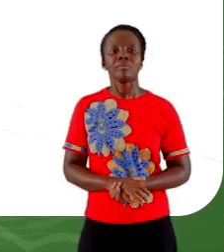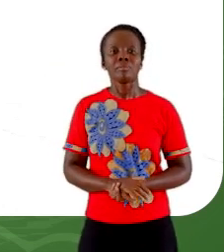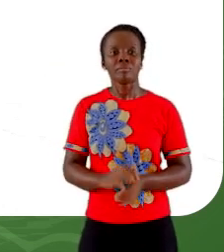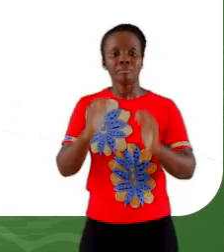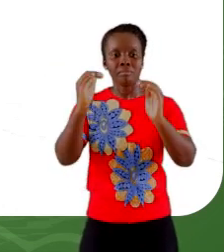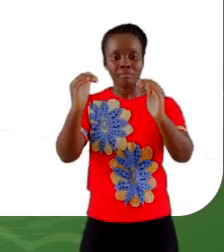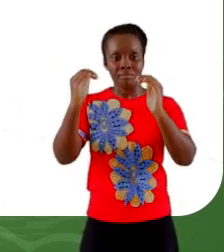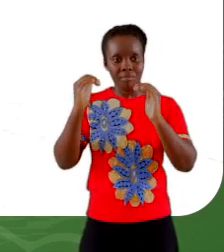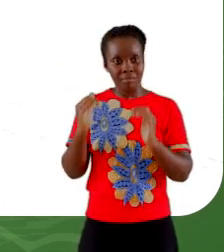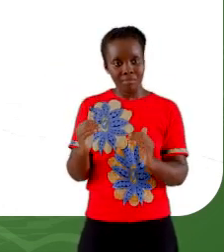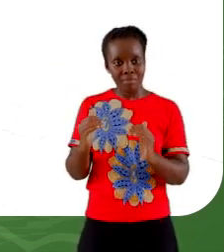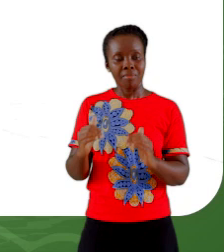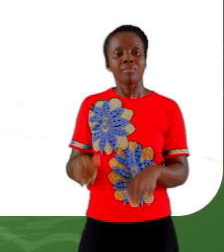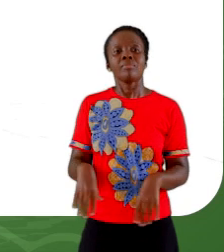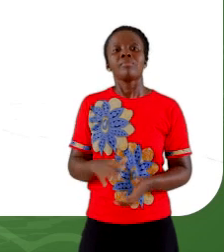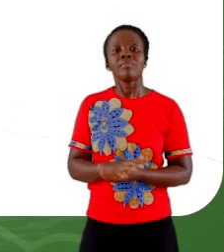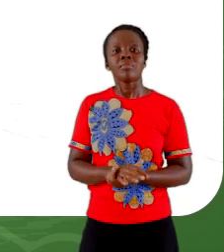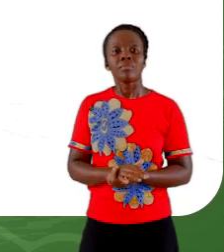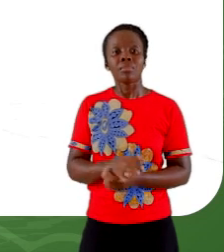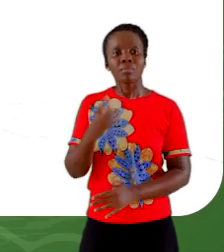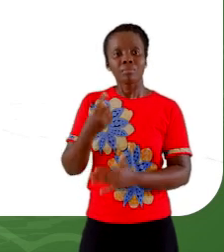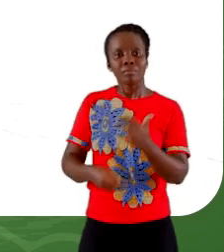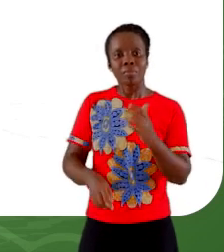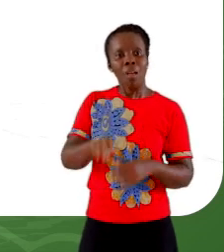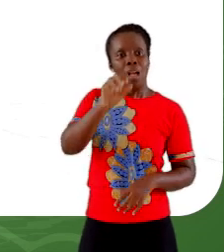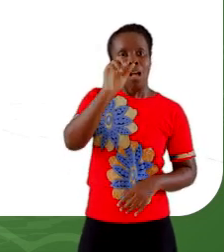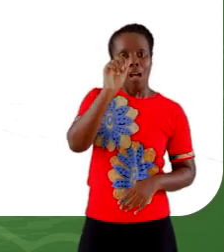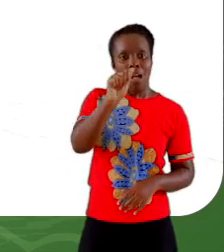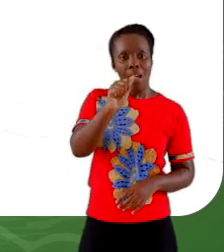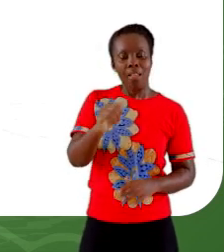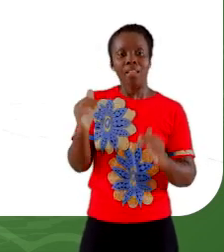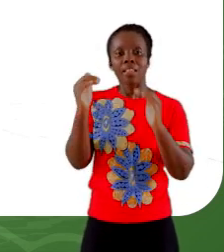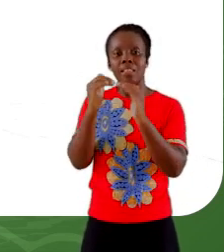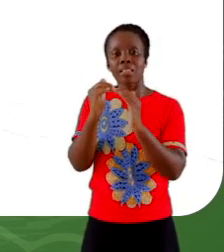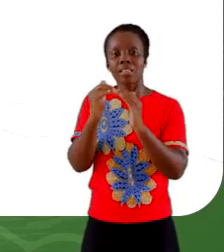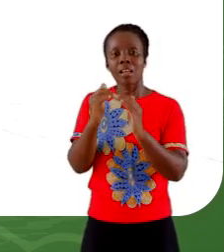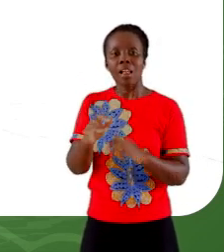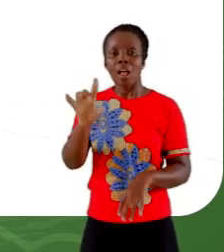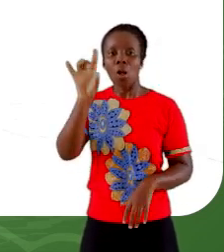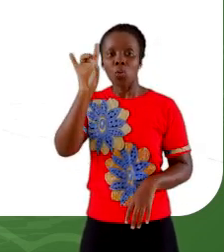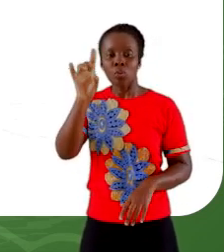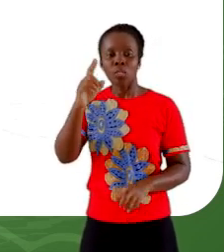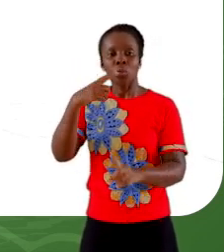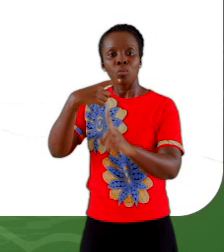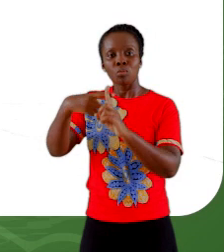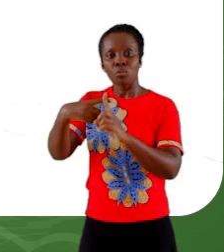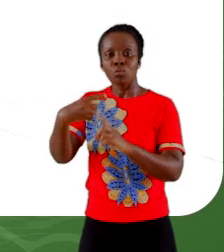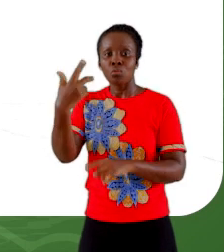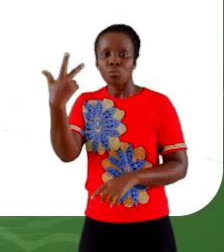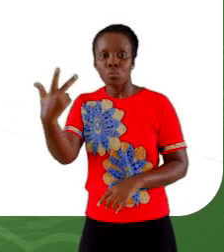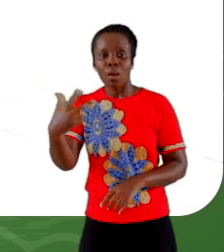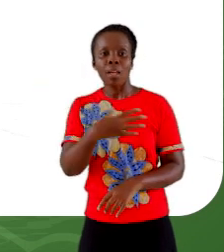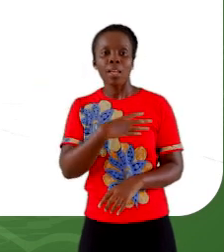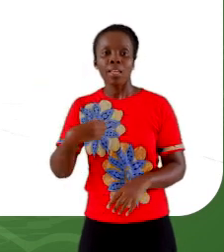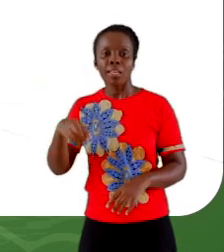Ce qui équivaut à A égale à 8 plus 3 et